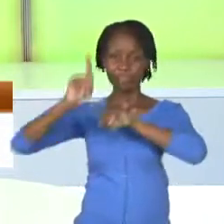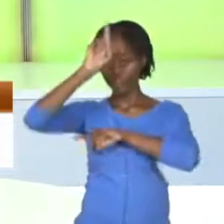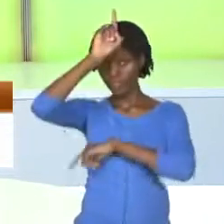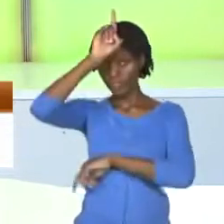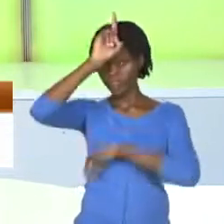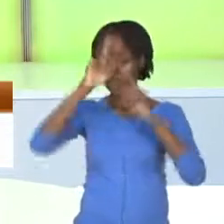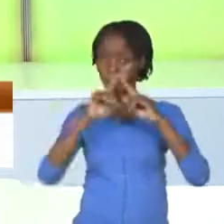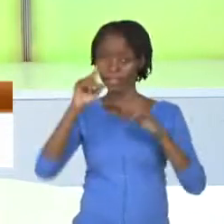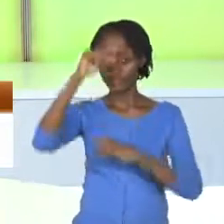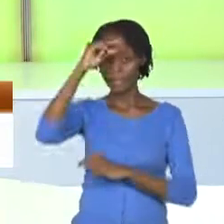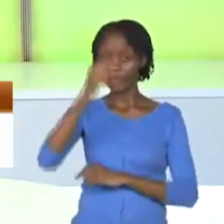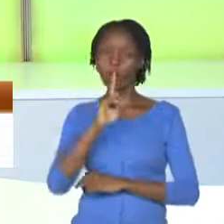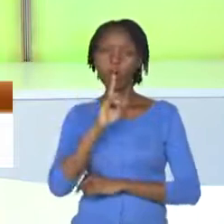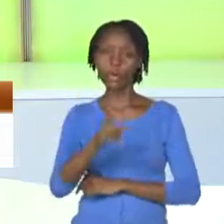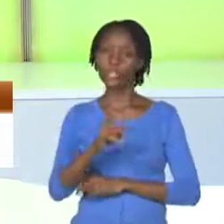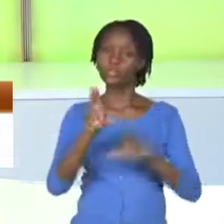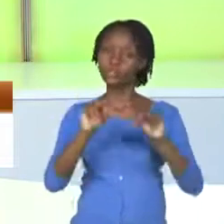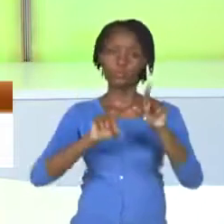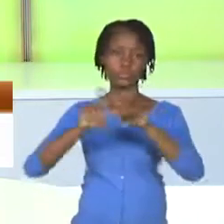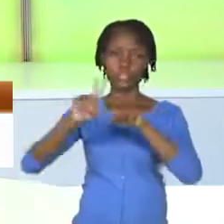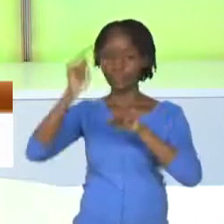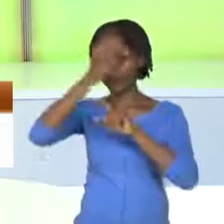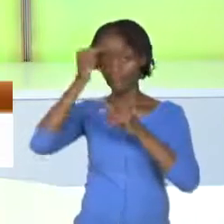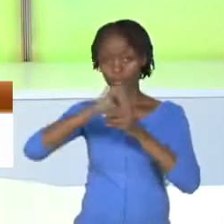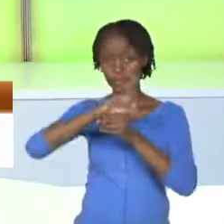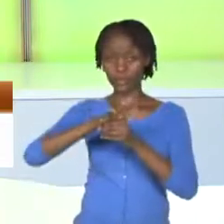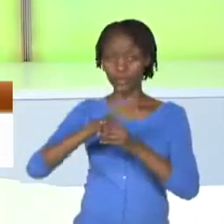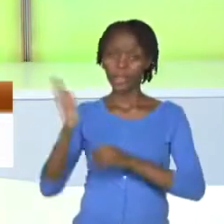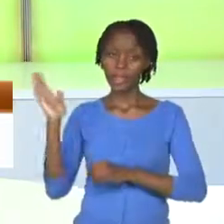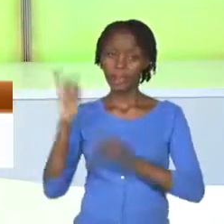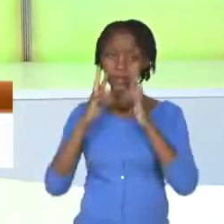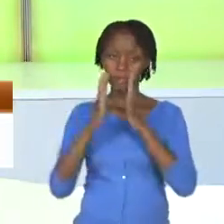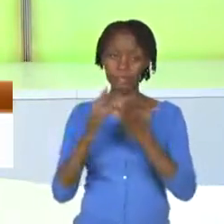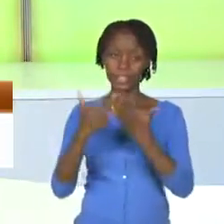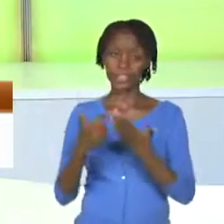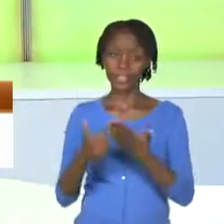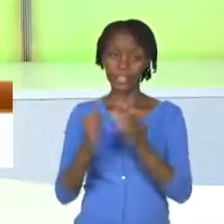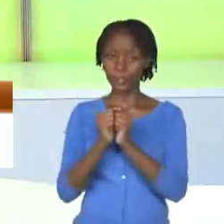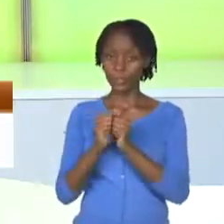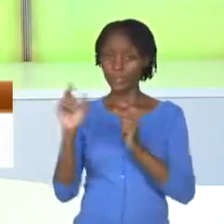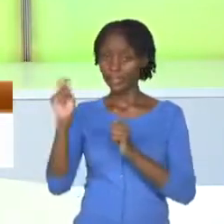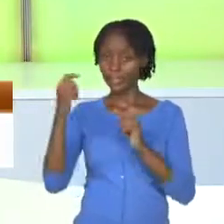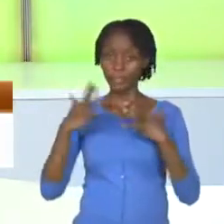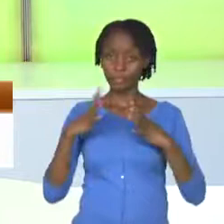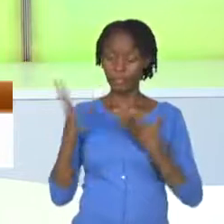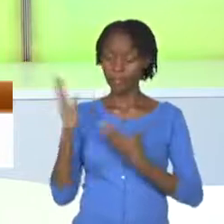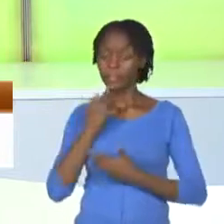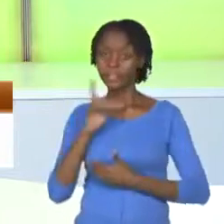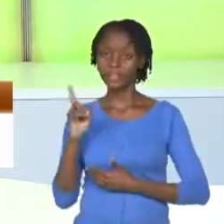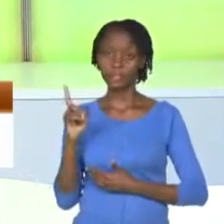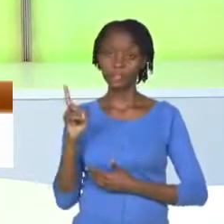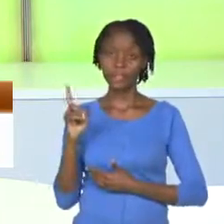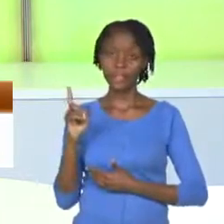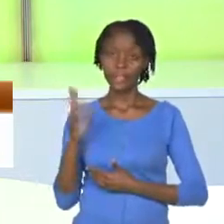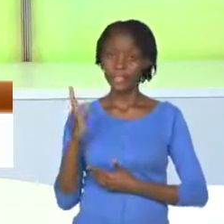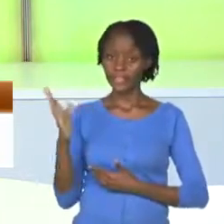ili kupunguza msambao wa virusi vya COVID-19. Mwanahabari wetu Samuel Namukana alizungumza na baadhi ya Wakenya hapa jijini Nairobi na haya